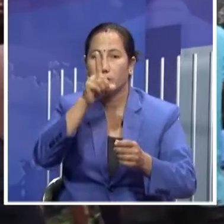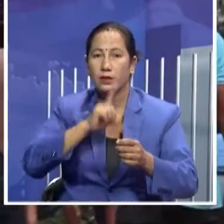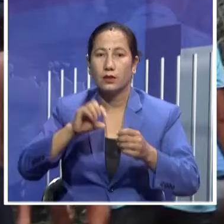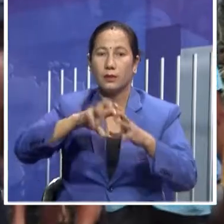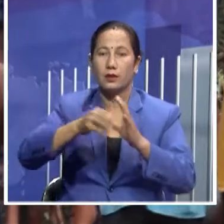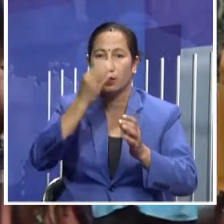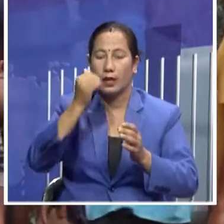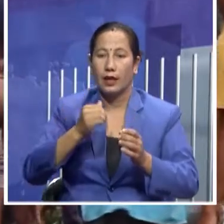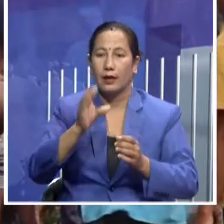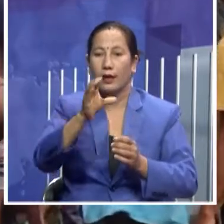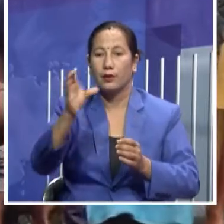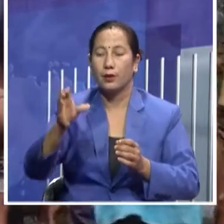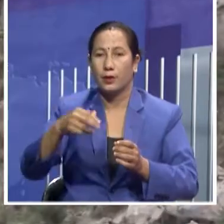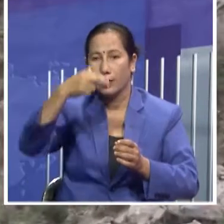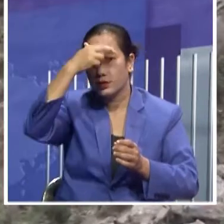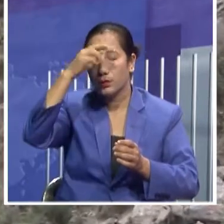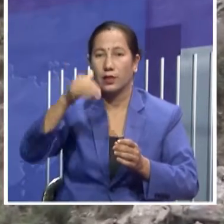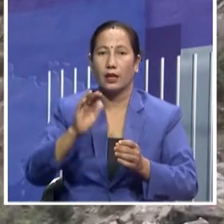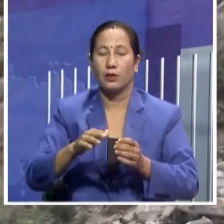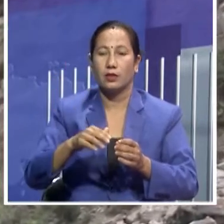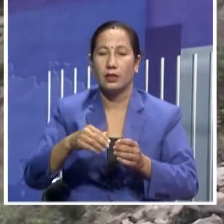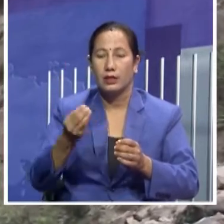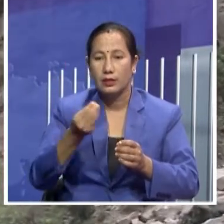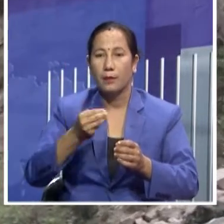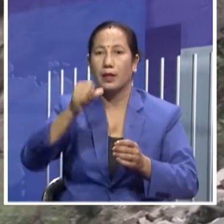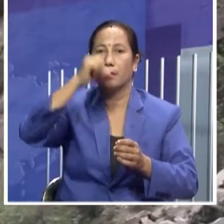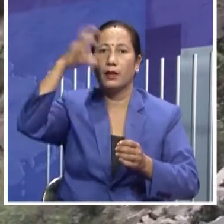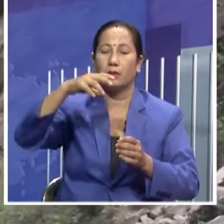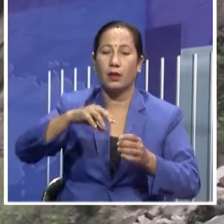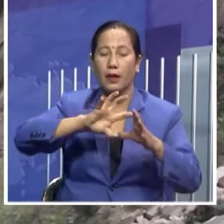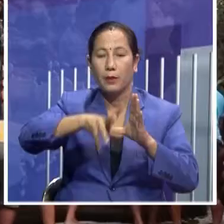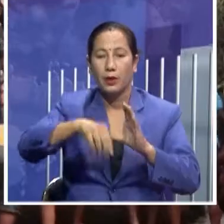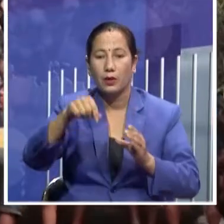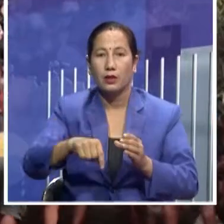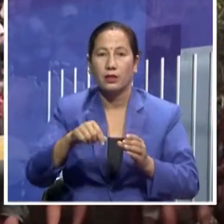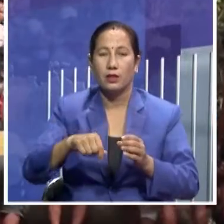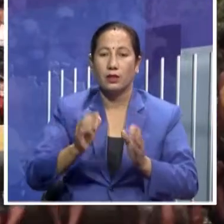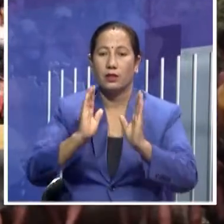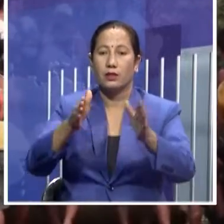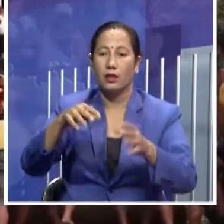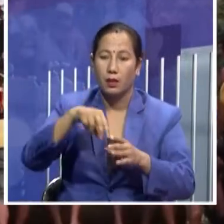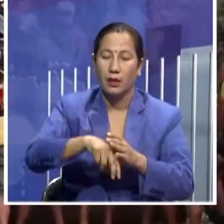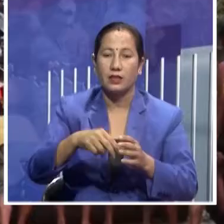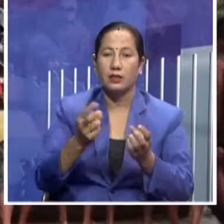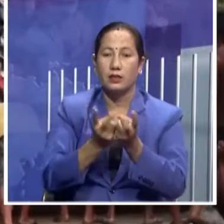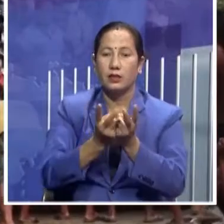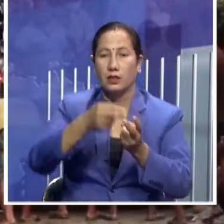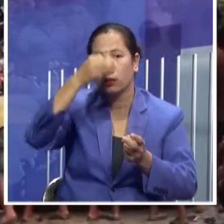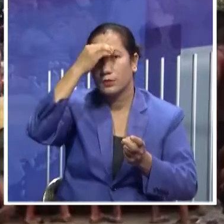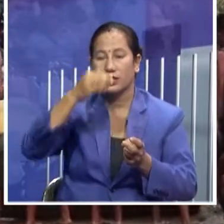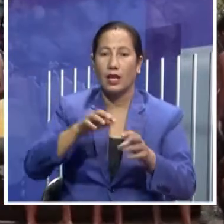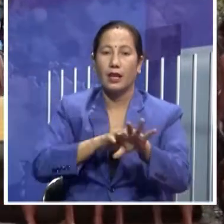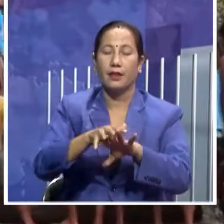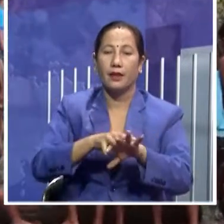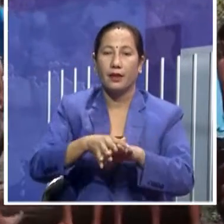कारण यात्रुहरूले शास्ति खेप्दै आएका छन्। सामान्य पानी पर्न साथ पहिरो खस्ने र सडक भासिने जस्ता समस्याले गर्दा